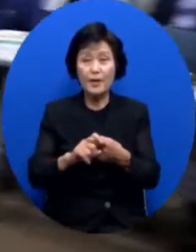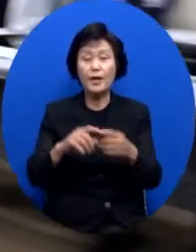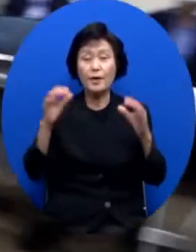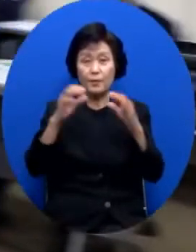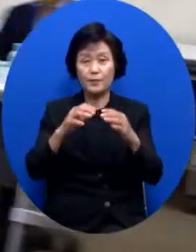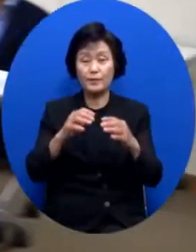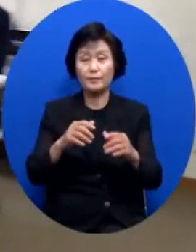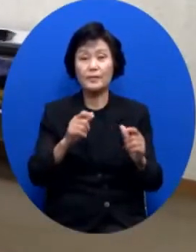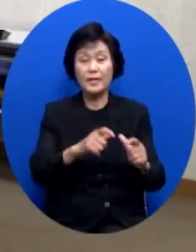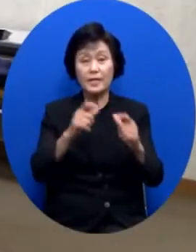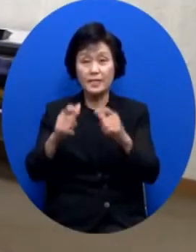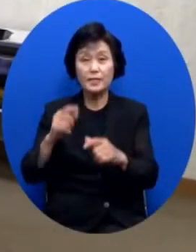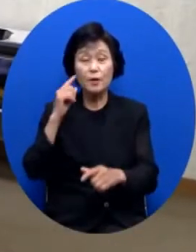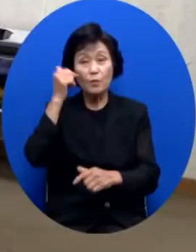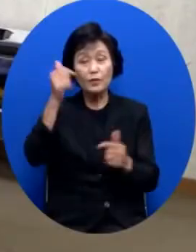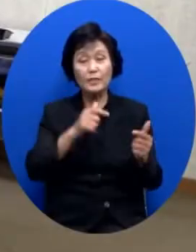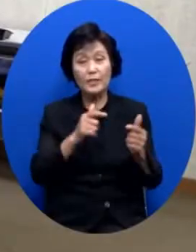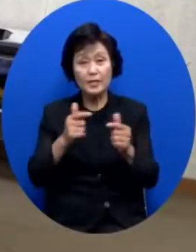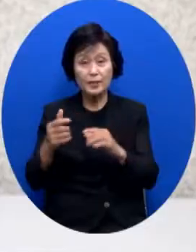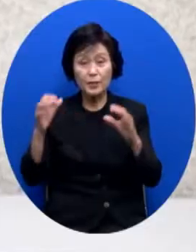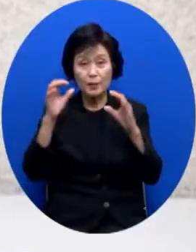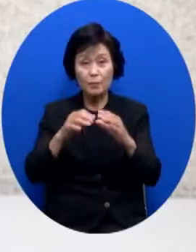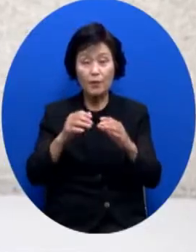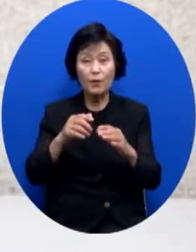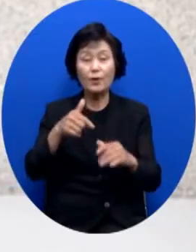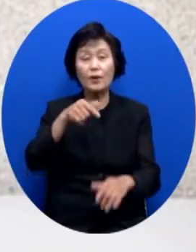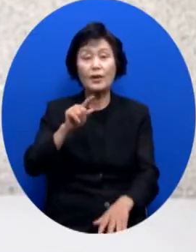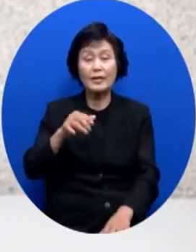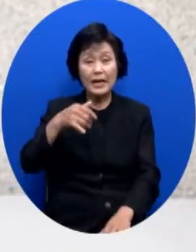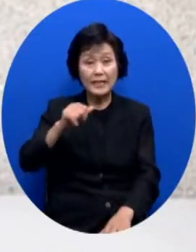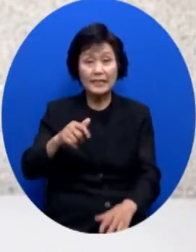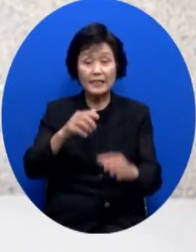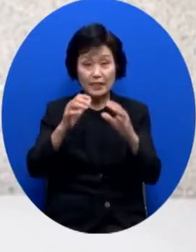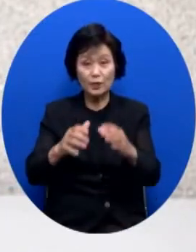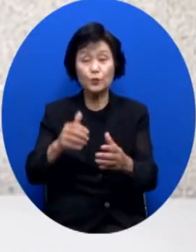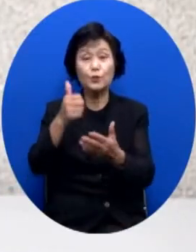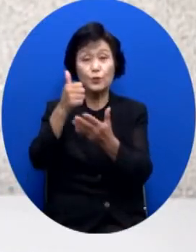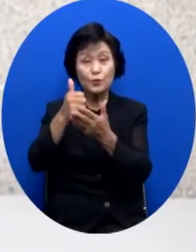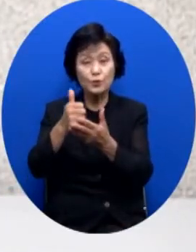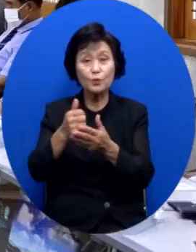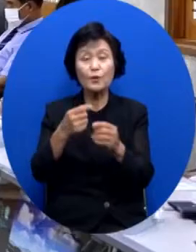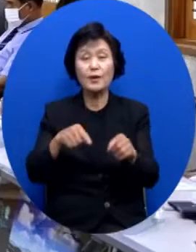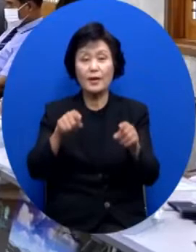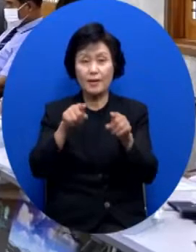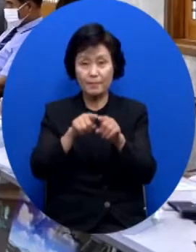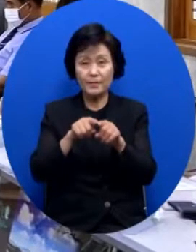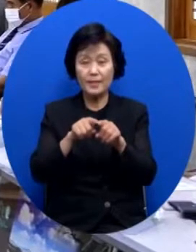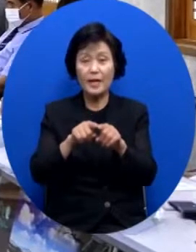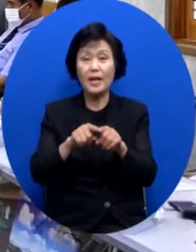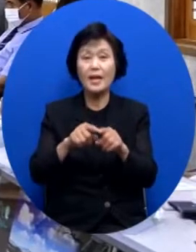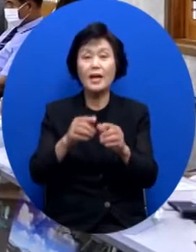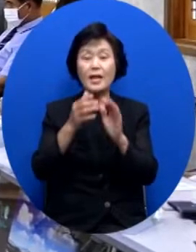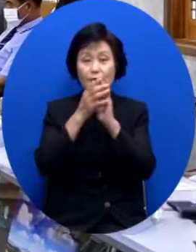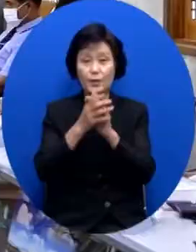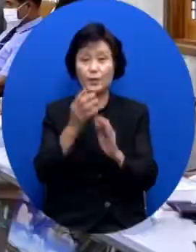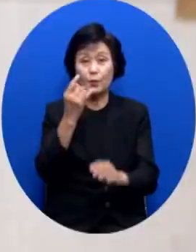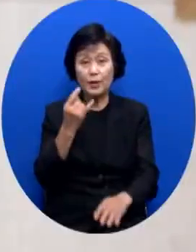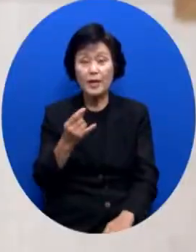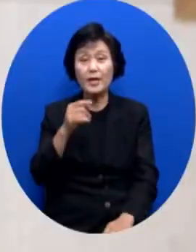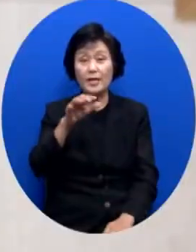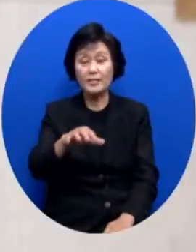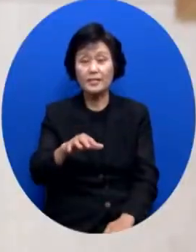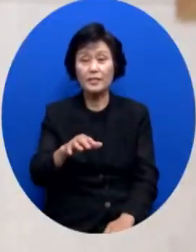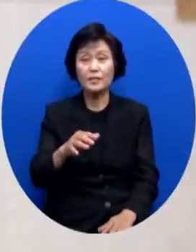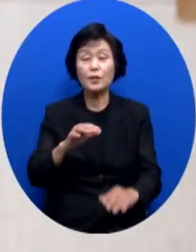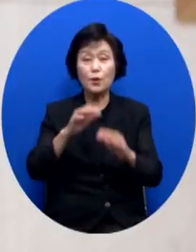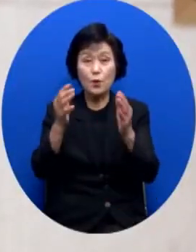지역 목회자를 비롯해 강진원 강진군수는 와 신호의 회원 40여 명이 함께한 기도회에 선 강진군 기독교 연합회 회장